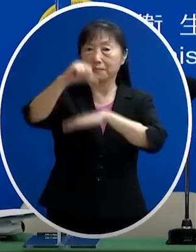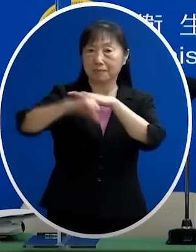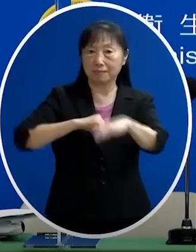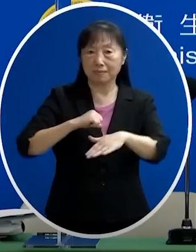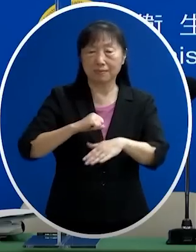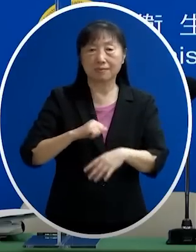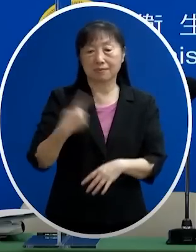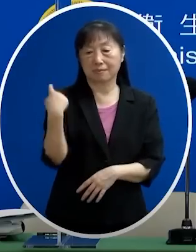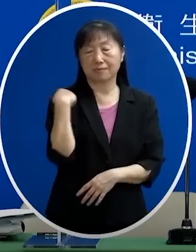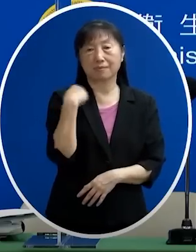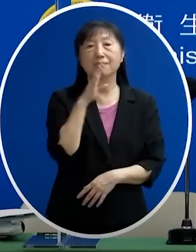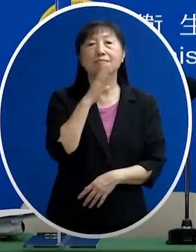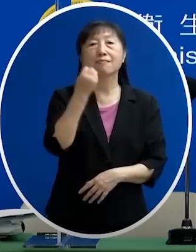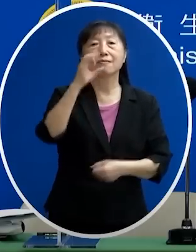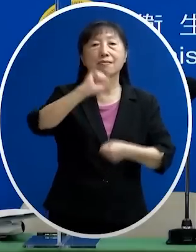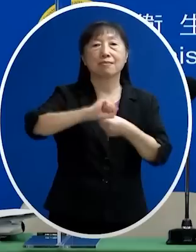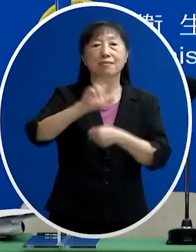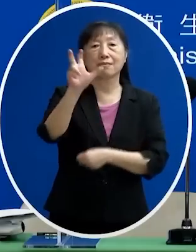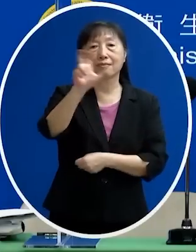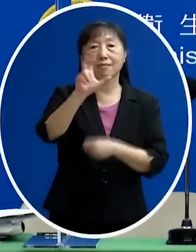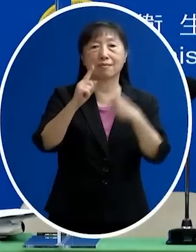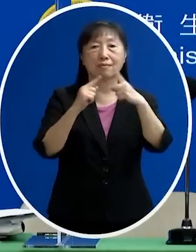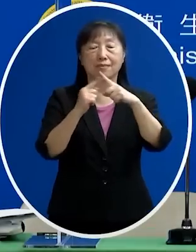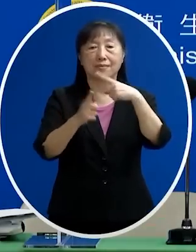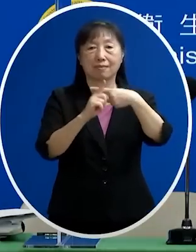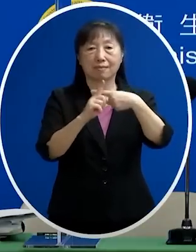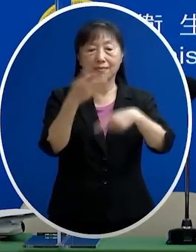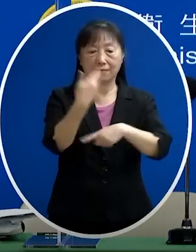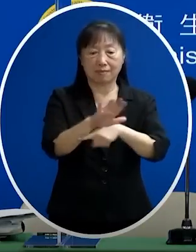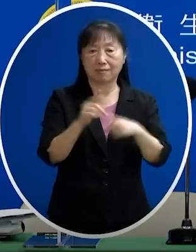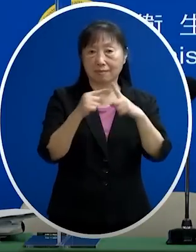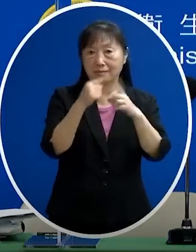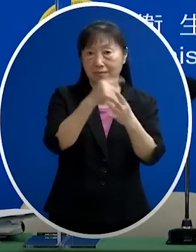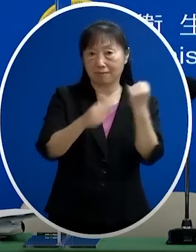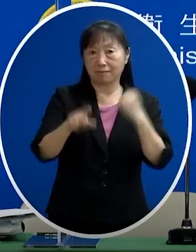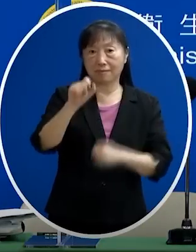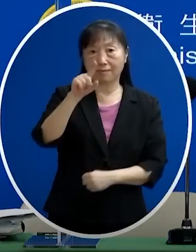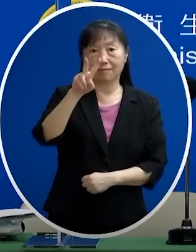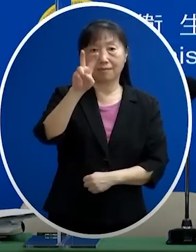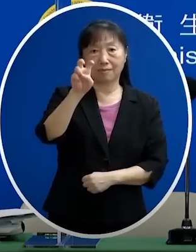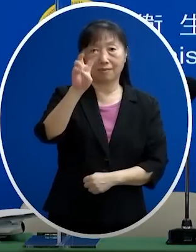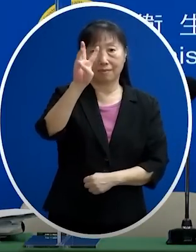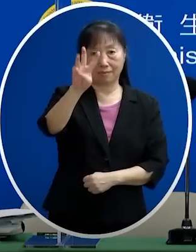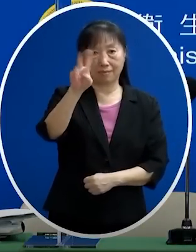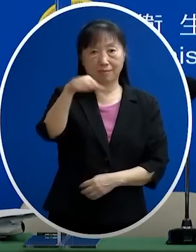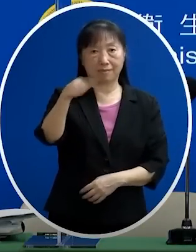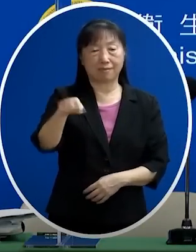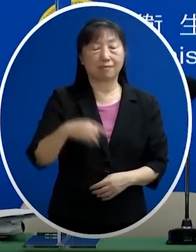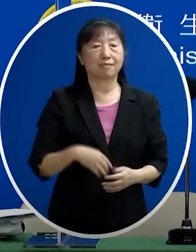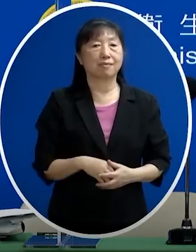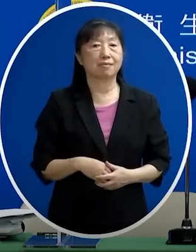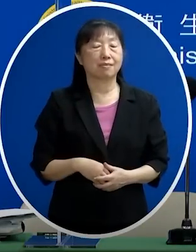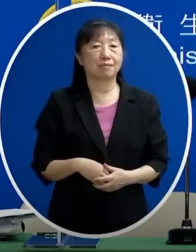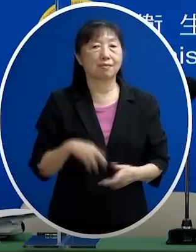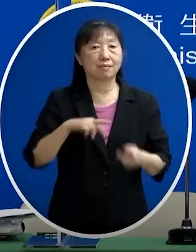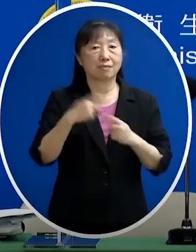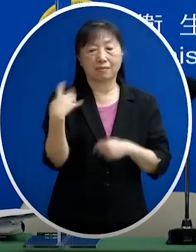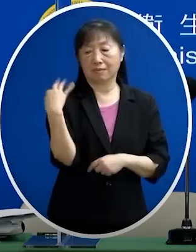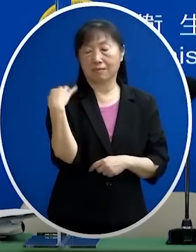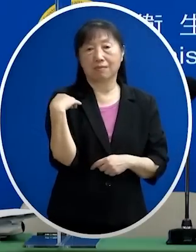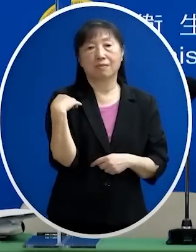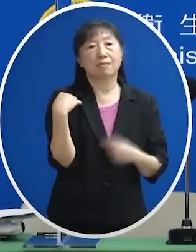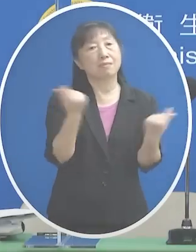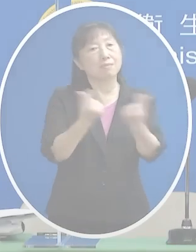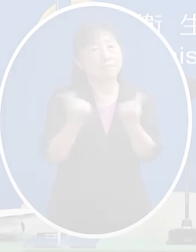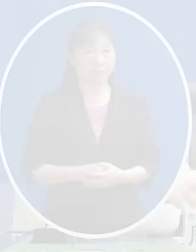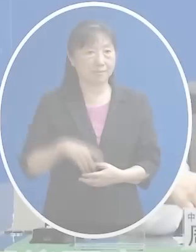例昨天有新增的70位，那死亡的病例有123位，看这几天数目是看起来